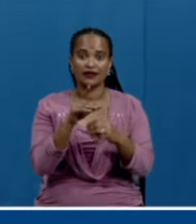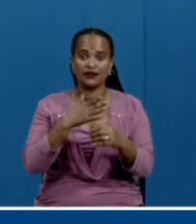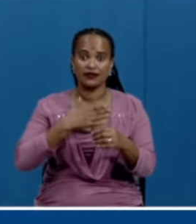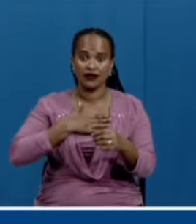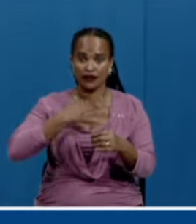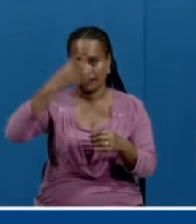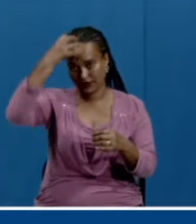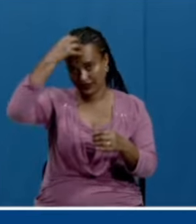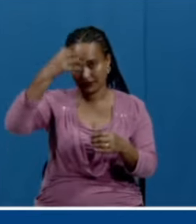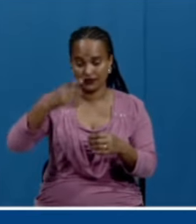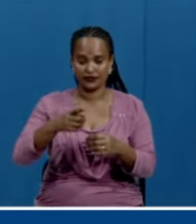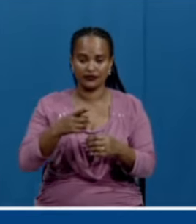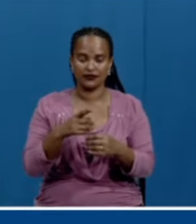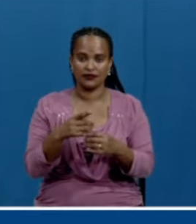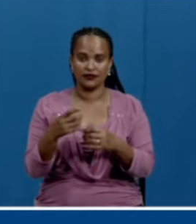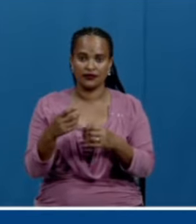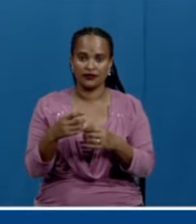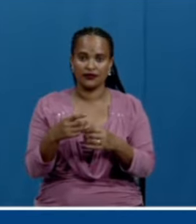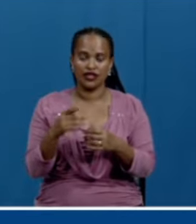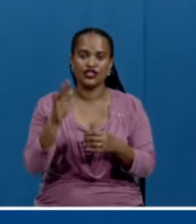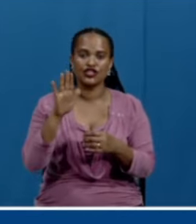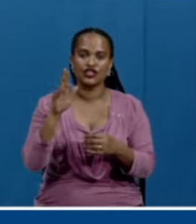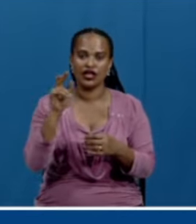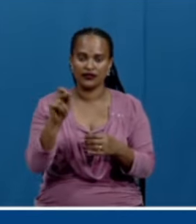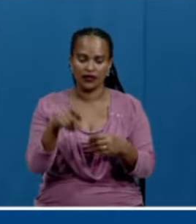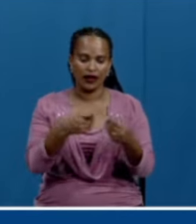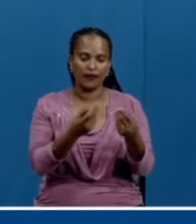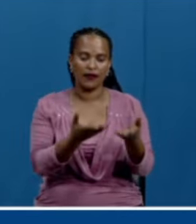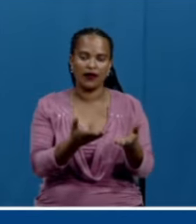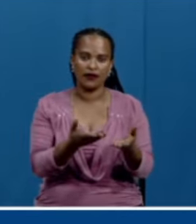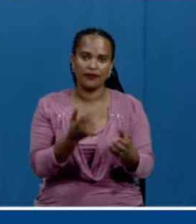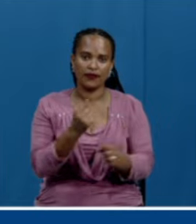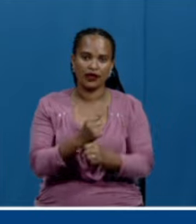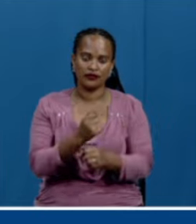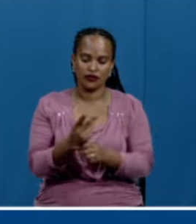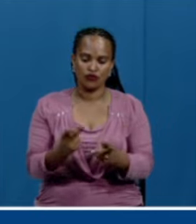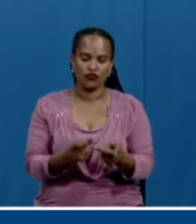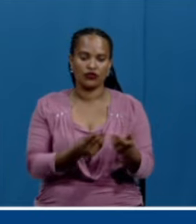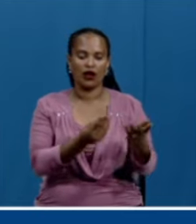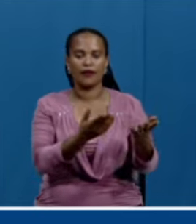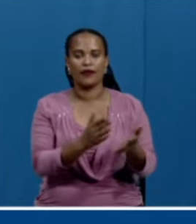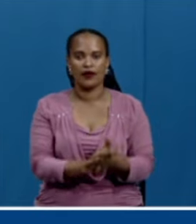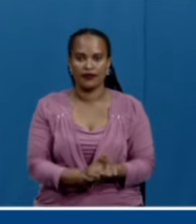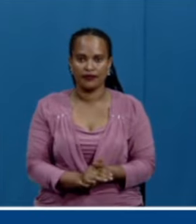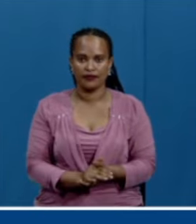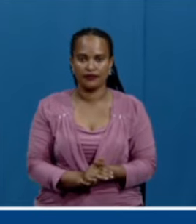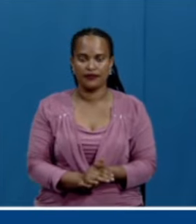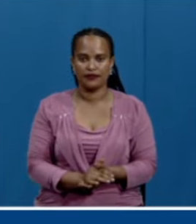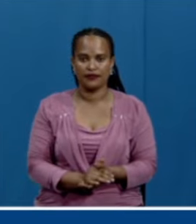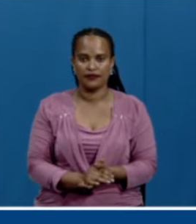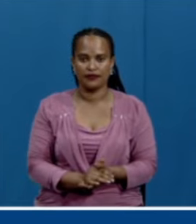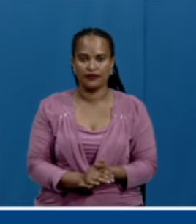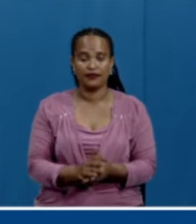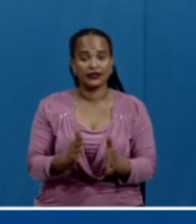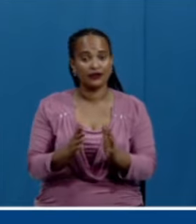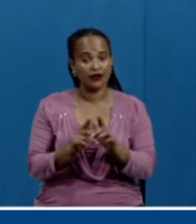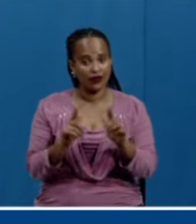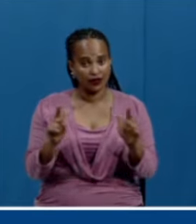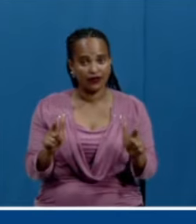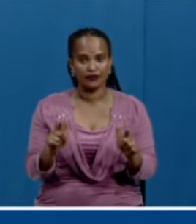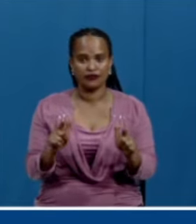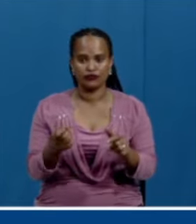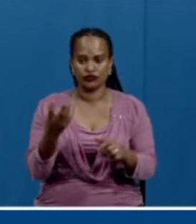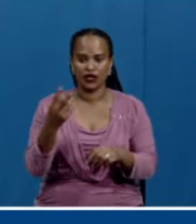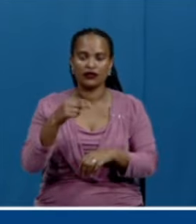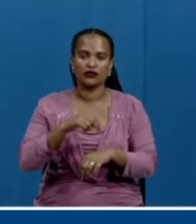گن تقرب ناي شيدات امهاب ناي سرح بوتا امهاب زي بتعمي نهول